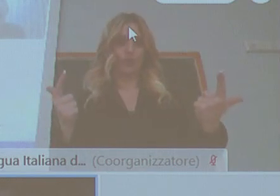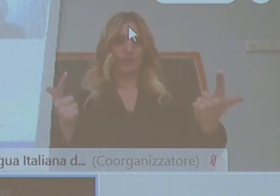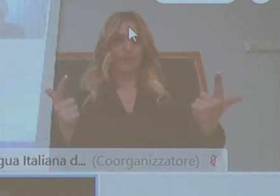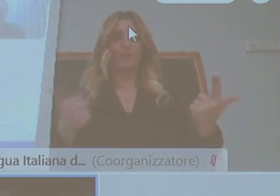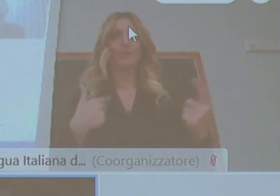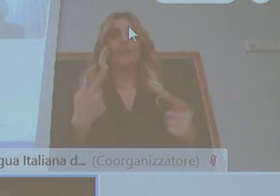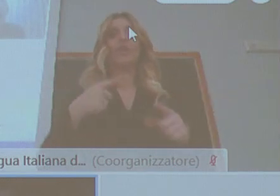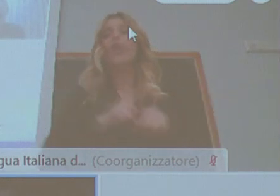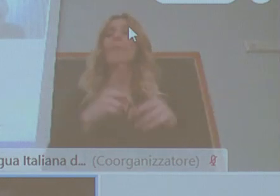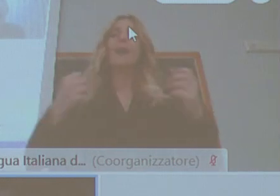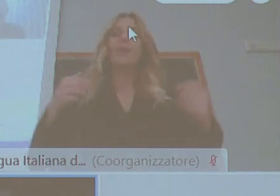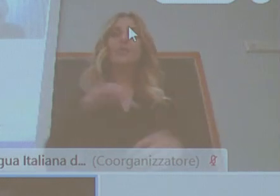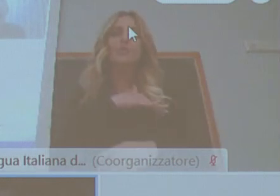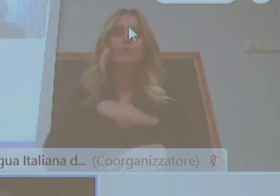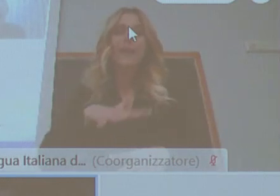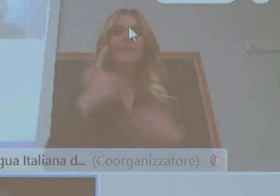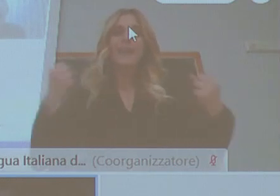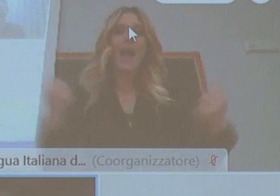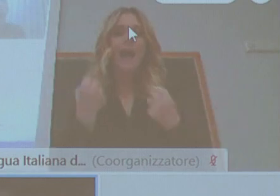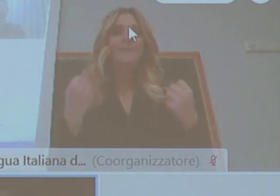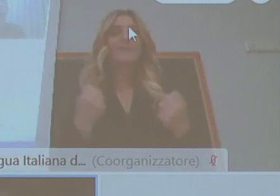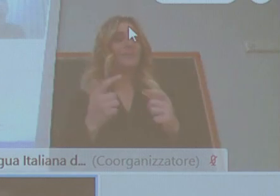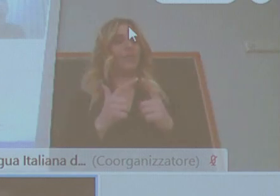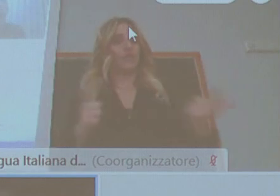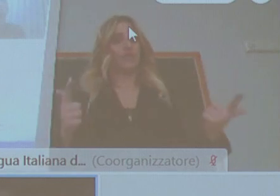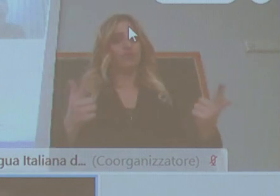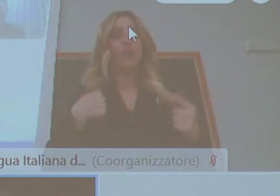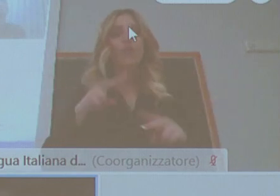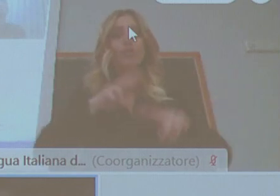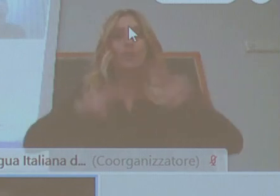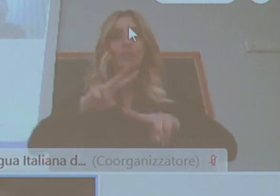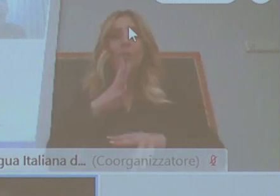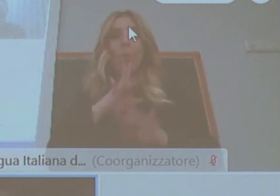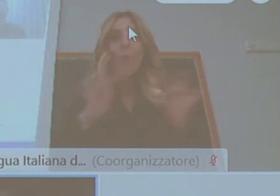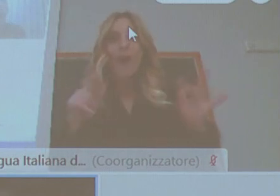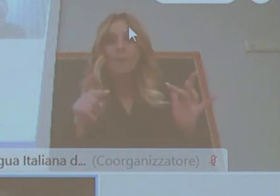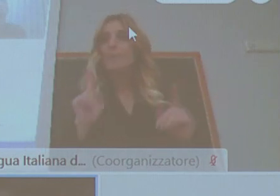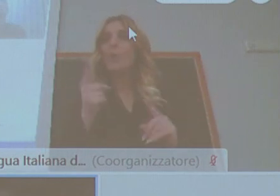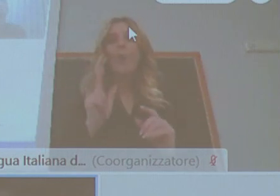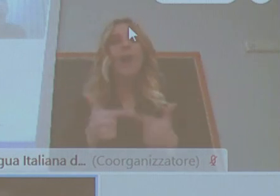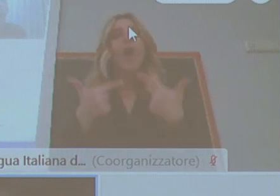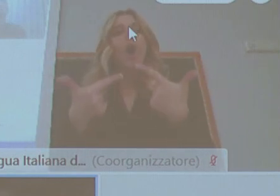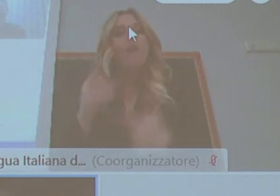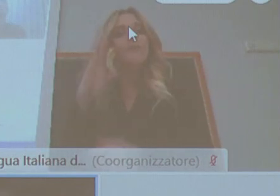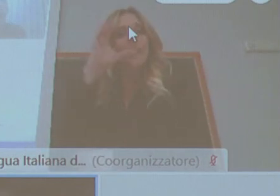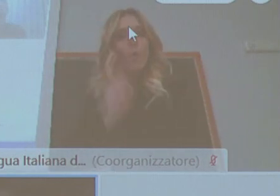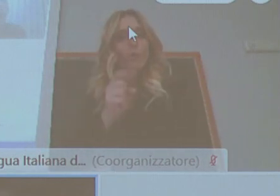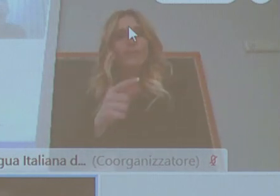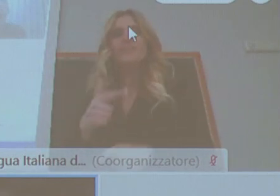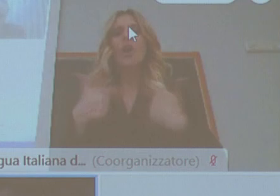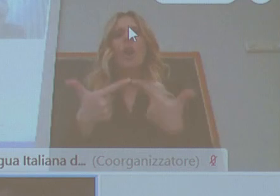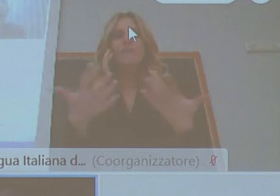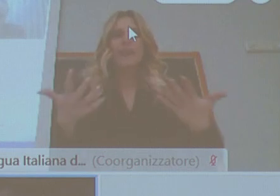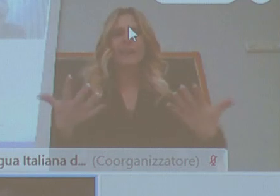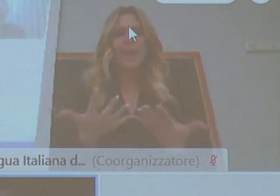quindi non si attivano, non vanno sul web a cercare cosa offre l'Ateneo, cosa offrono